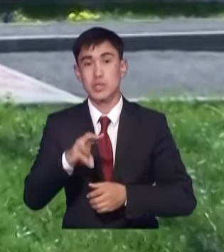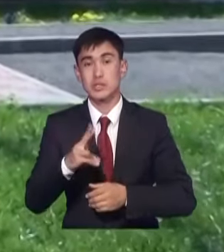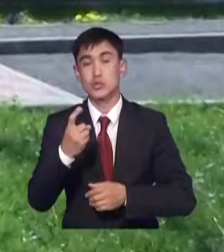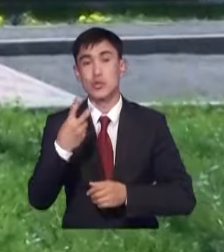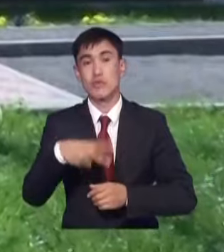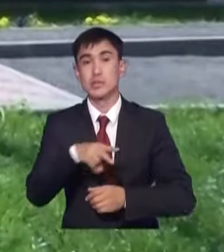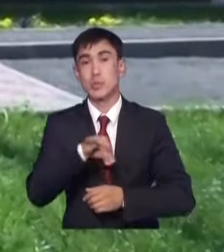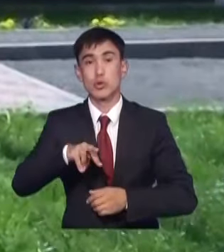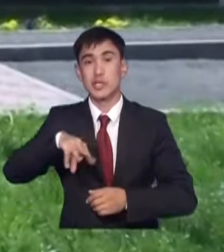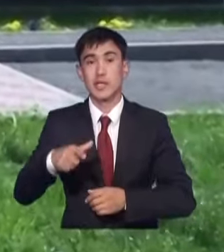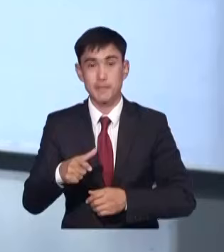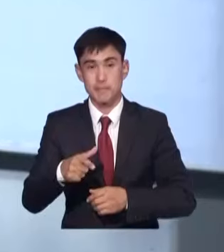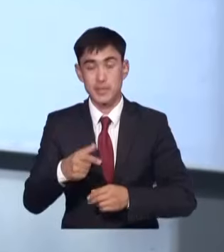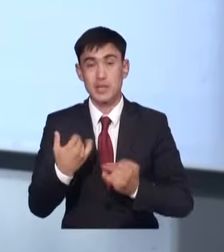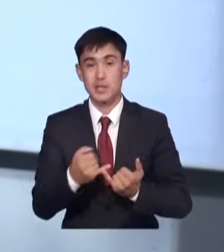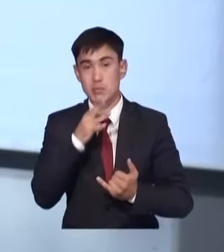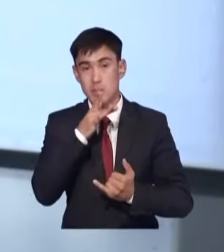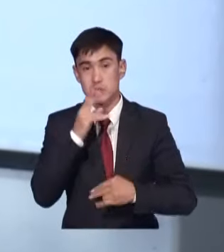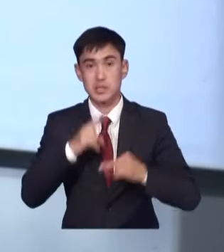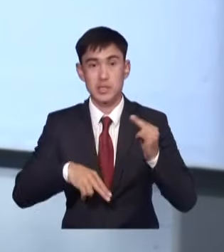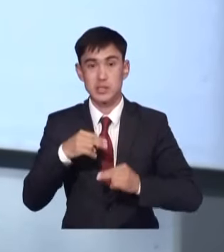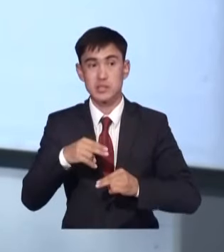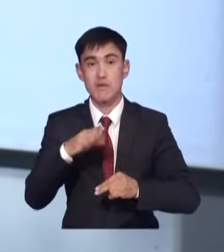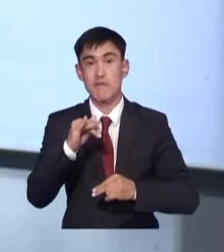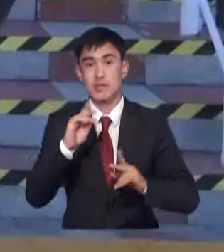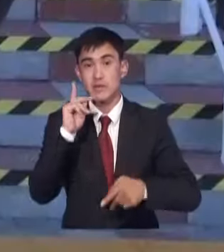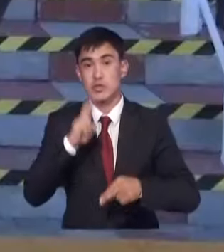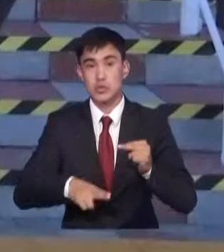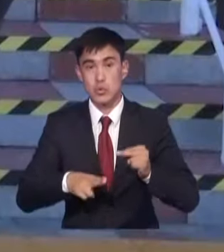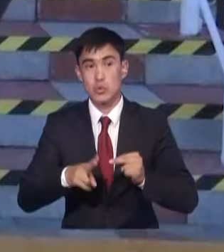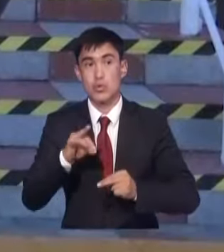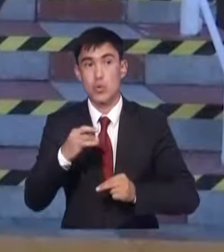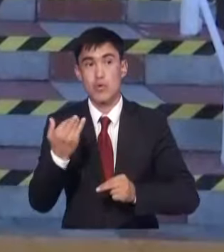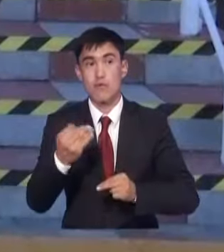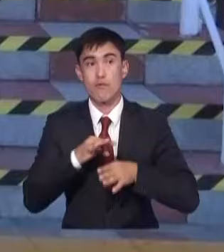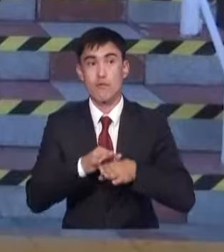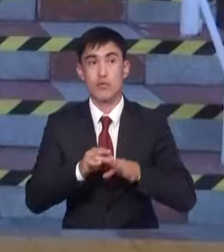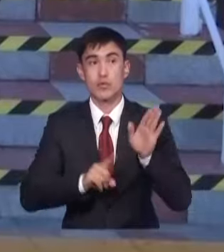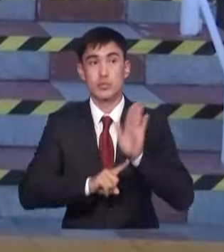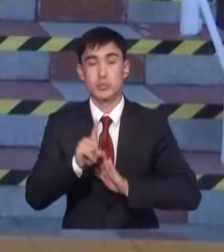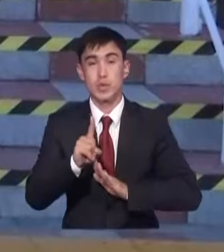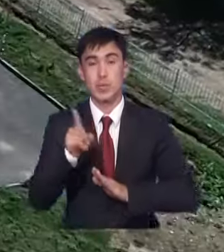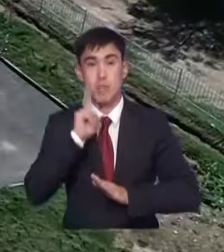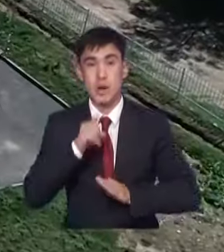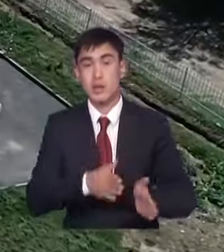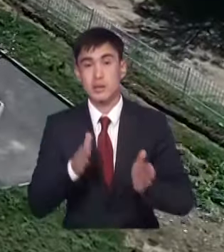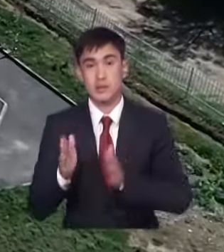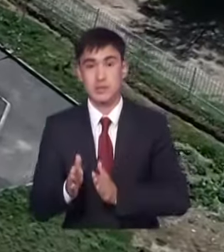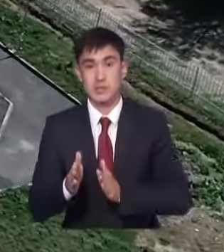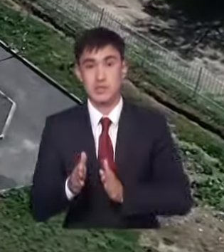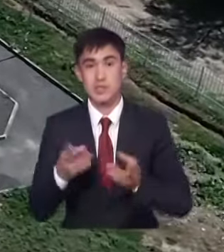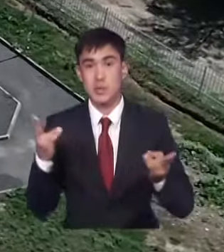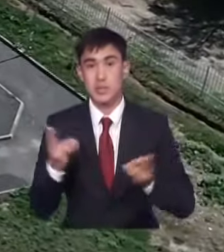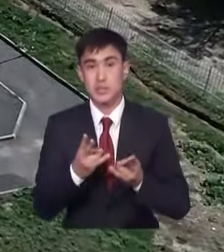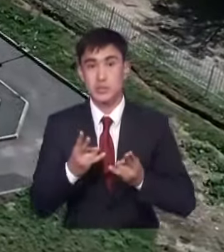фельшеринов тенге на данный момент строительство фапа завершено однако его ввод в эксплуатацию пока откладывается из-за